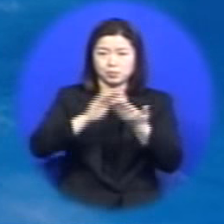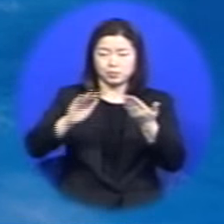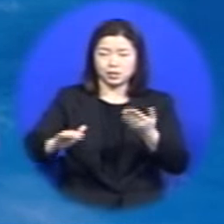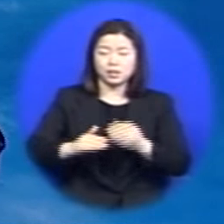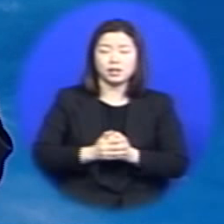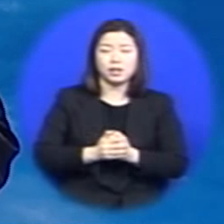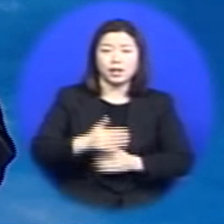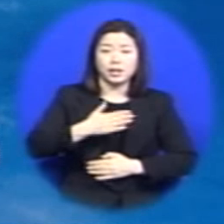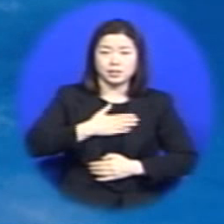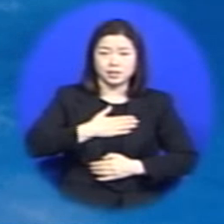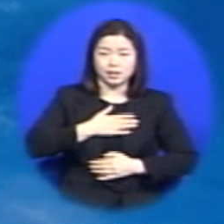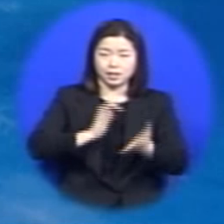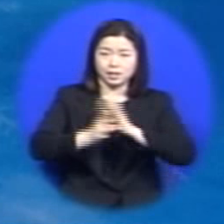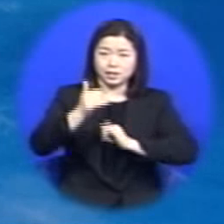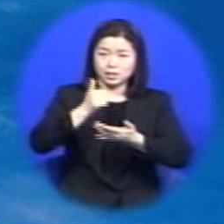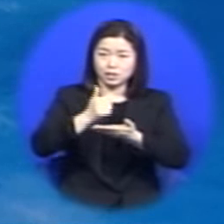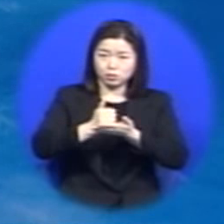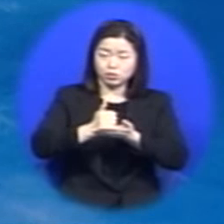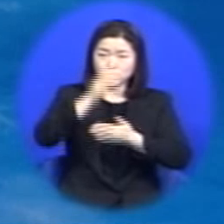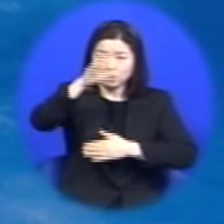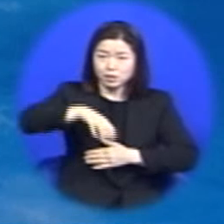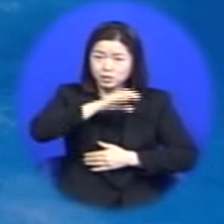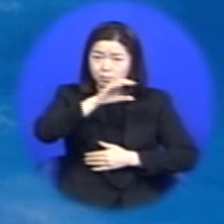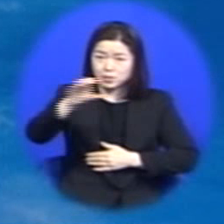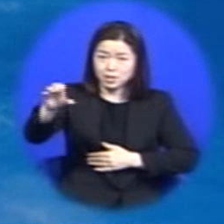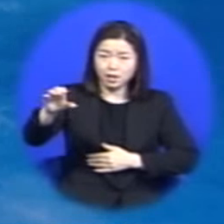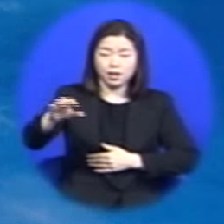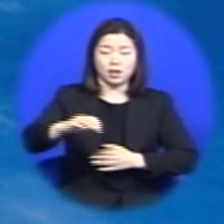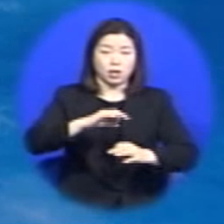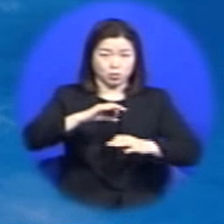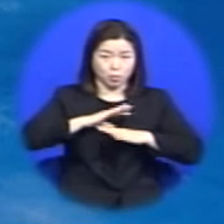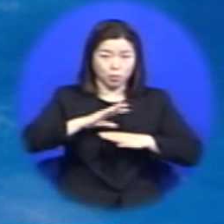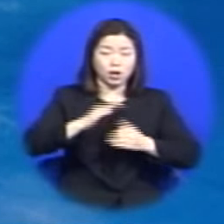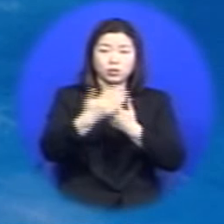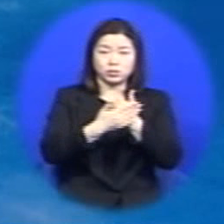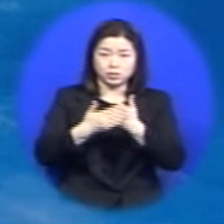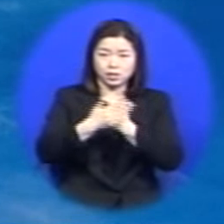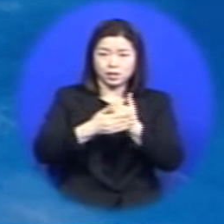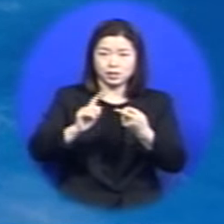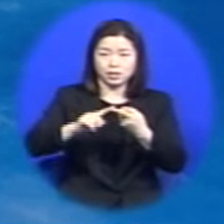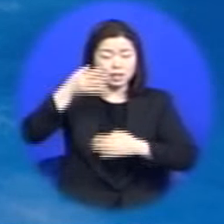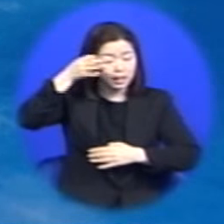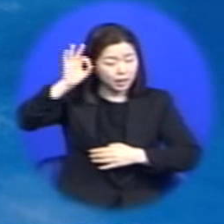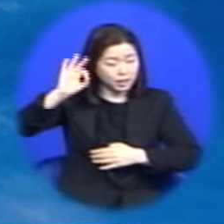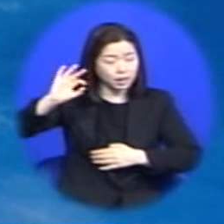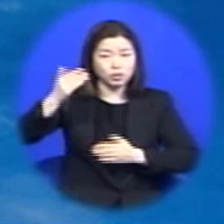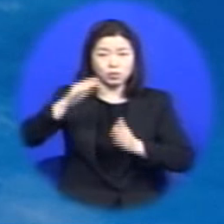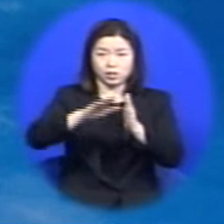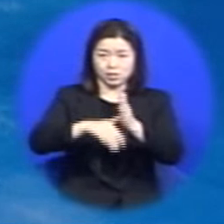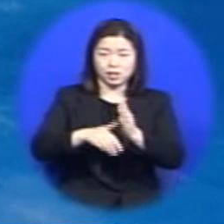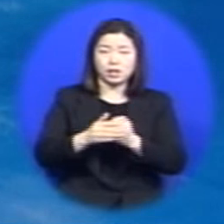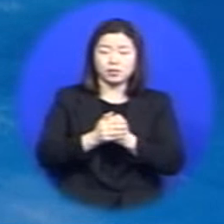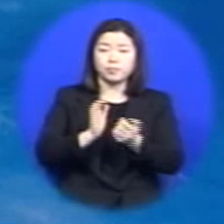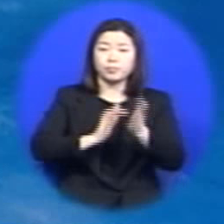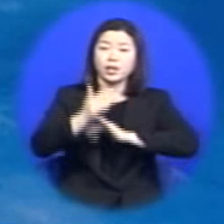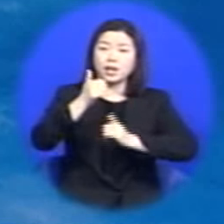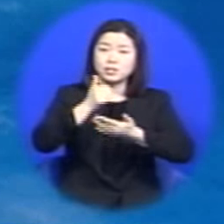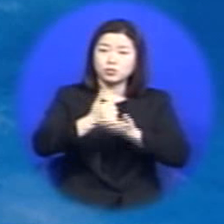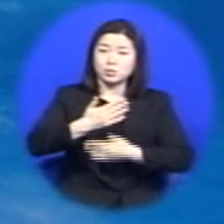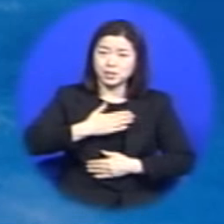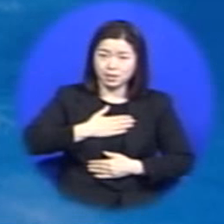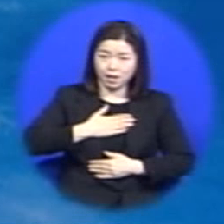제가 예수님의 십자가에 놀라운 은혜를 깨닫게 될 때 예수님이